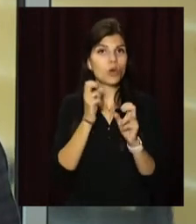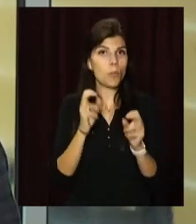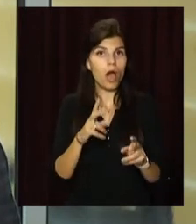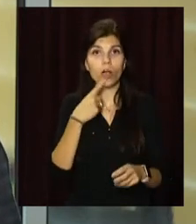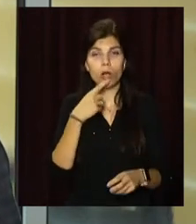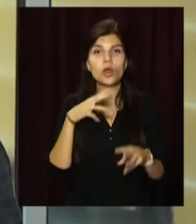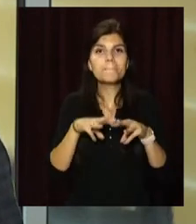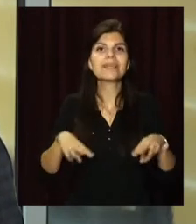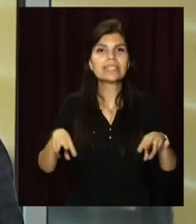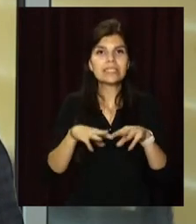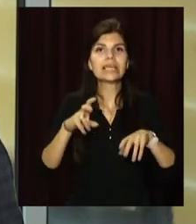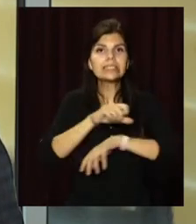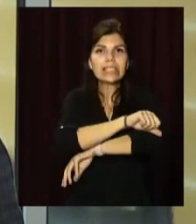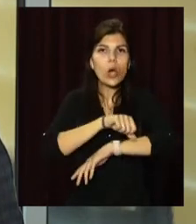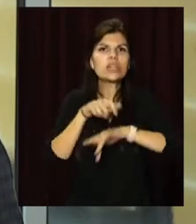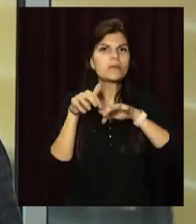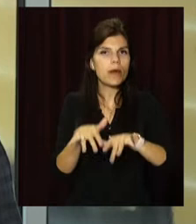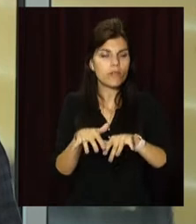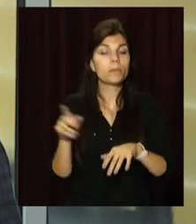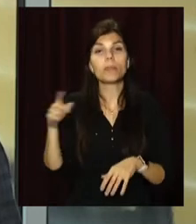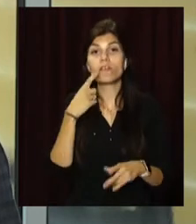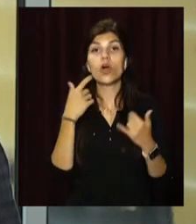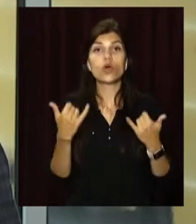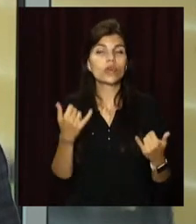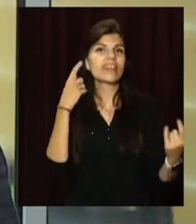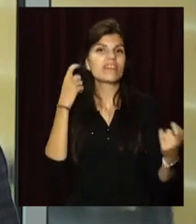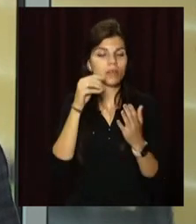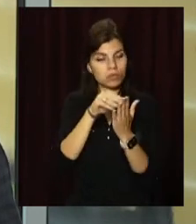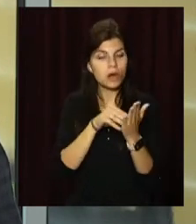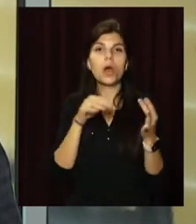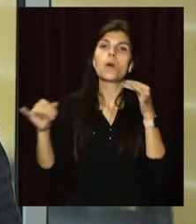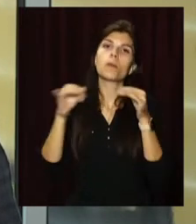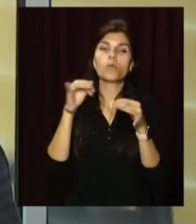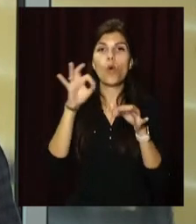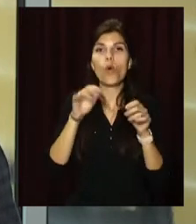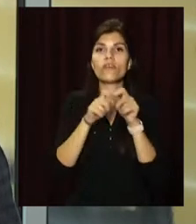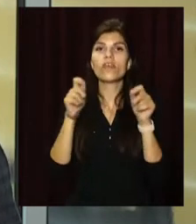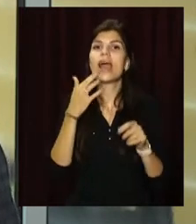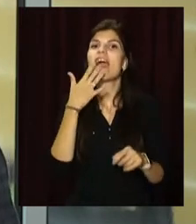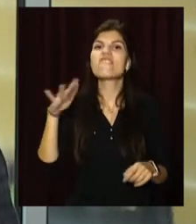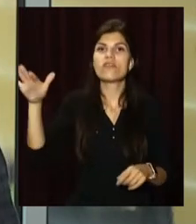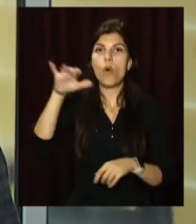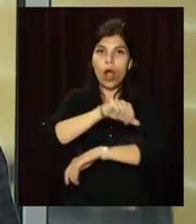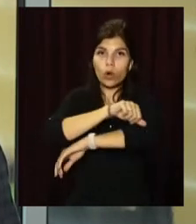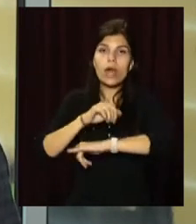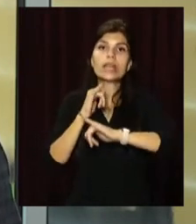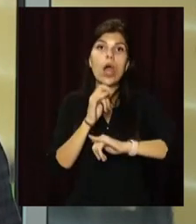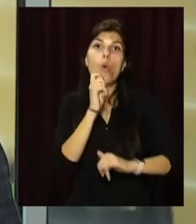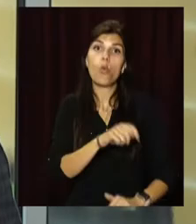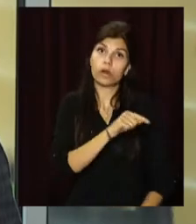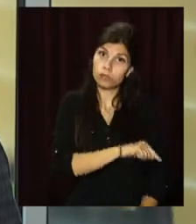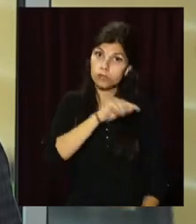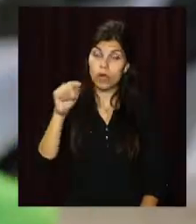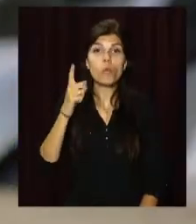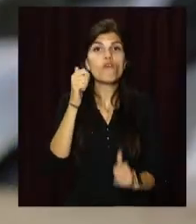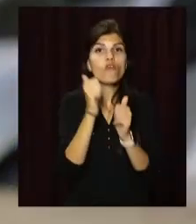Міністерстві закордонних справ. Тож нині відомство веде перемовини про відкриття європейських кордонів для українців. Бо в кожної країни свої правила